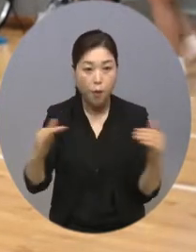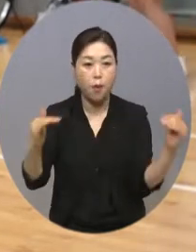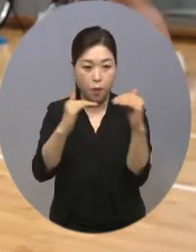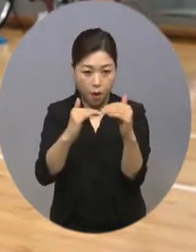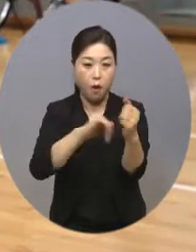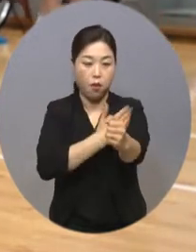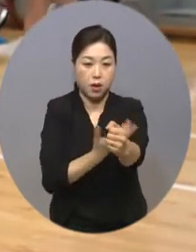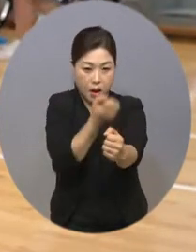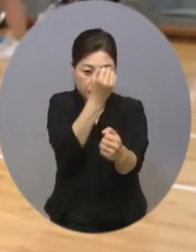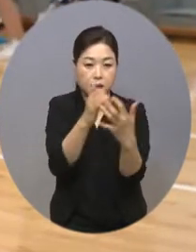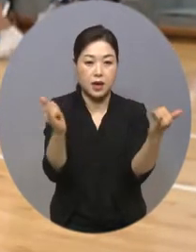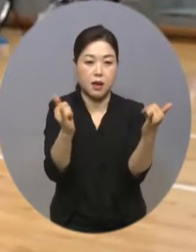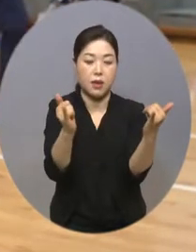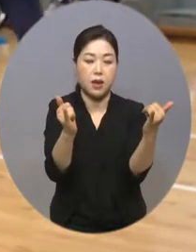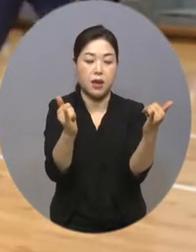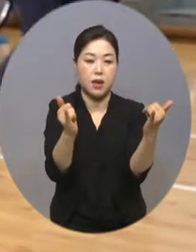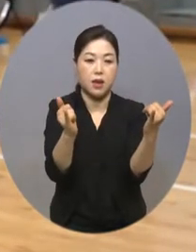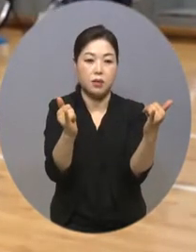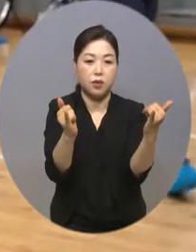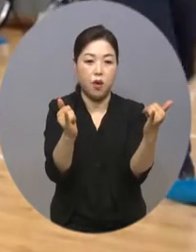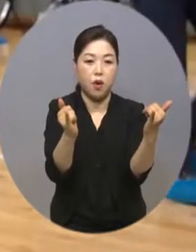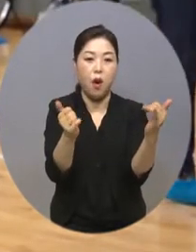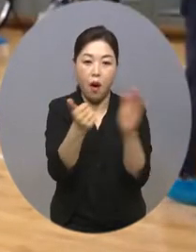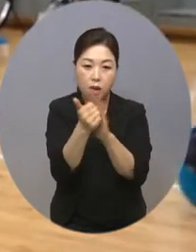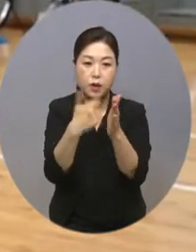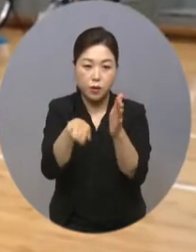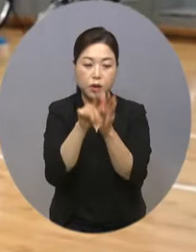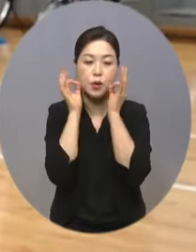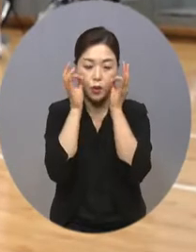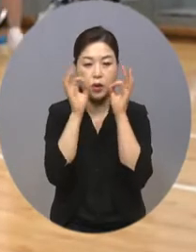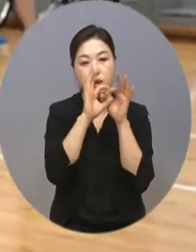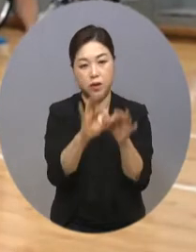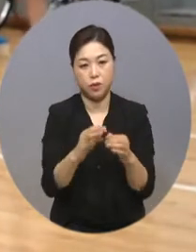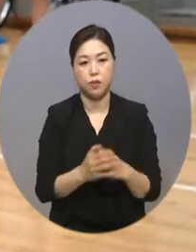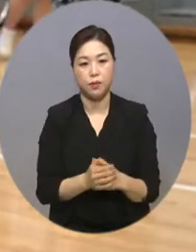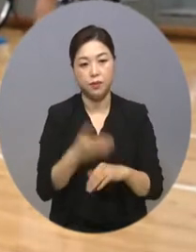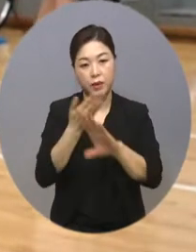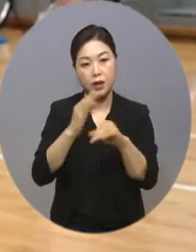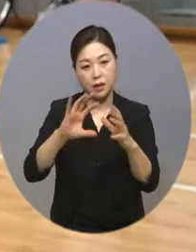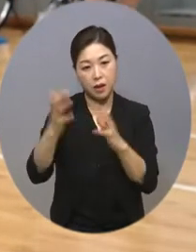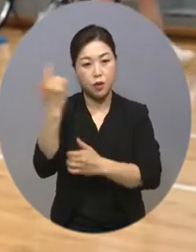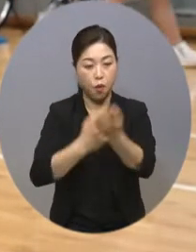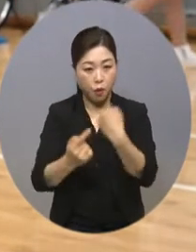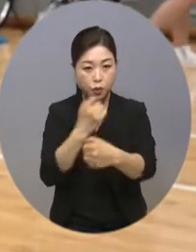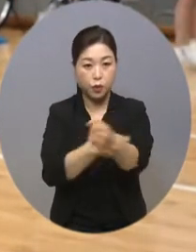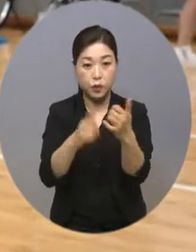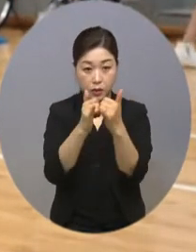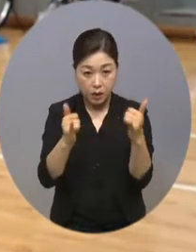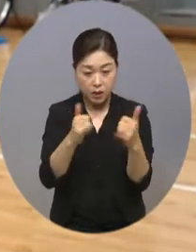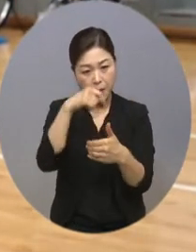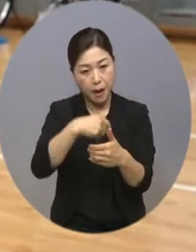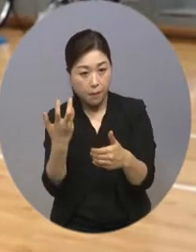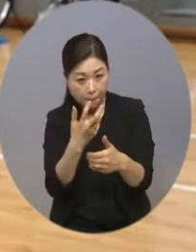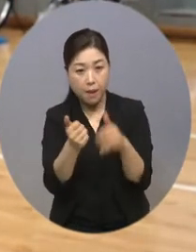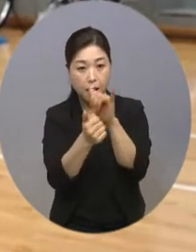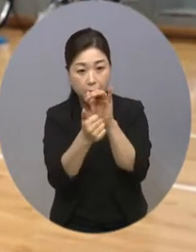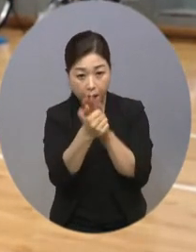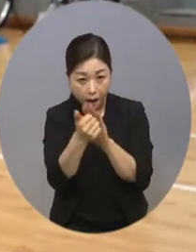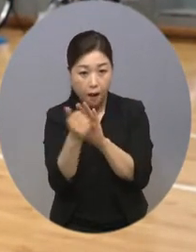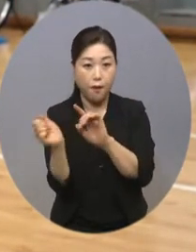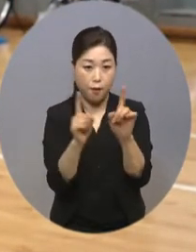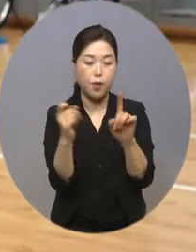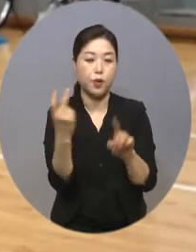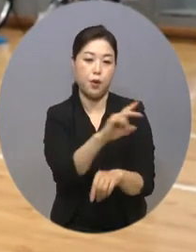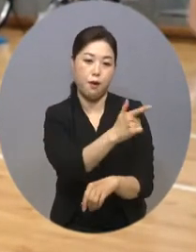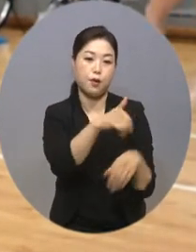인간으로서 대우받기 위해 힘써왔습니다. 이번 행사가 외국인 노동자들의 아픔을 치유하고 각종